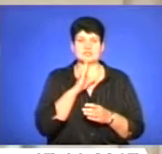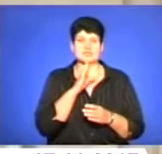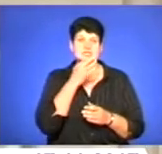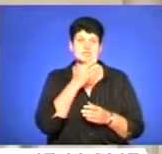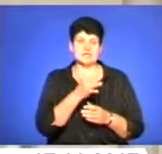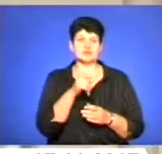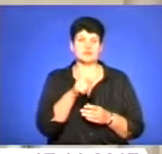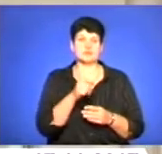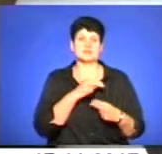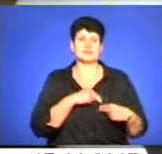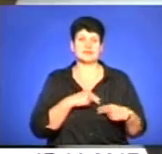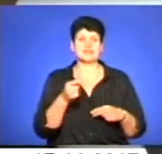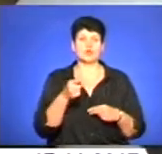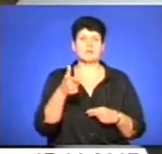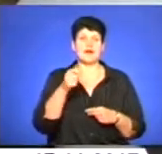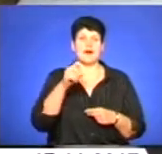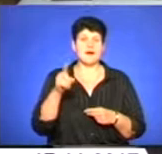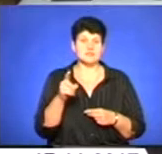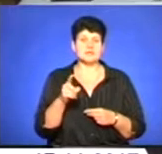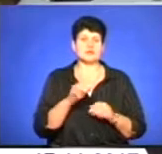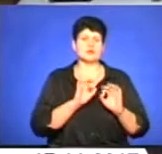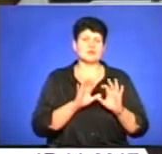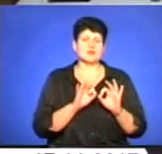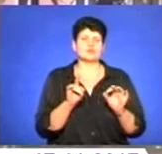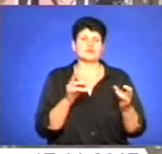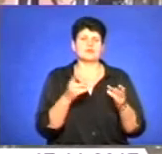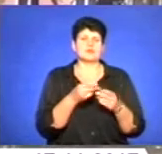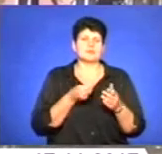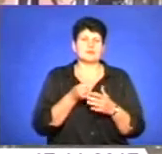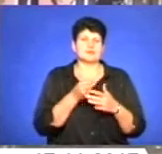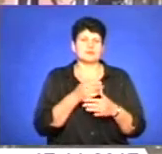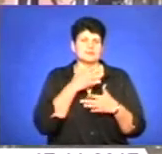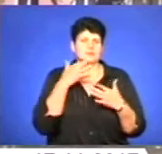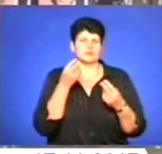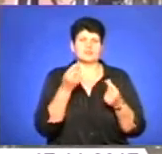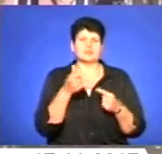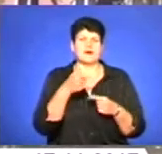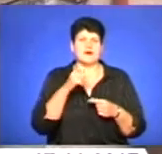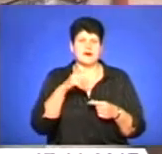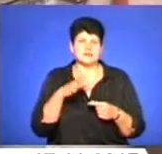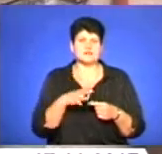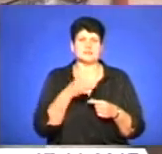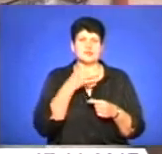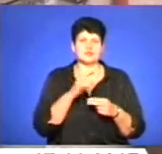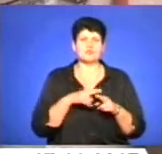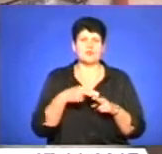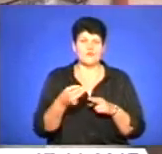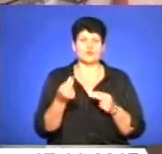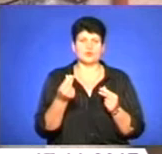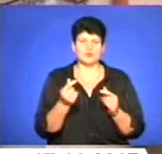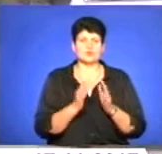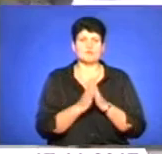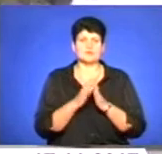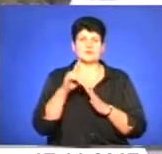співробітницями «Тернопільгазу». Зловмисниці розказали пенсіонерам, що ті переплатили значну суму за газ. Зауважили, що повернуть гроші і